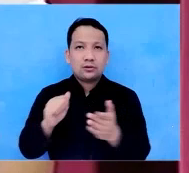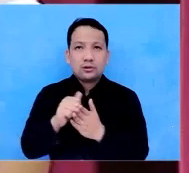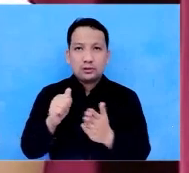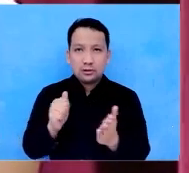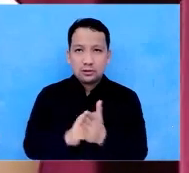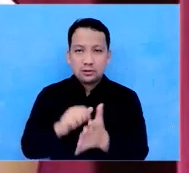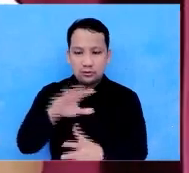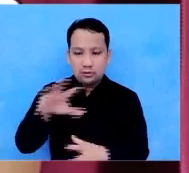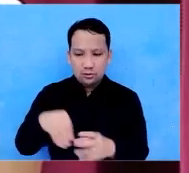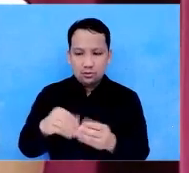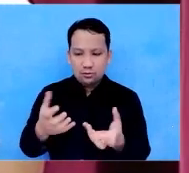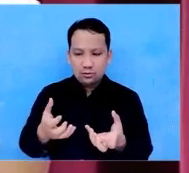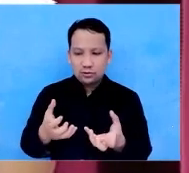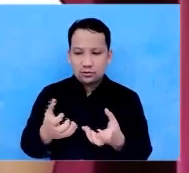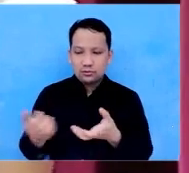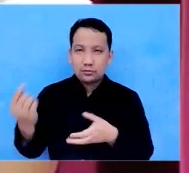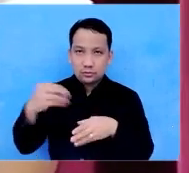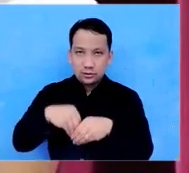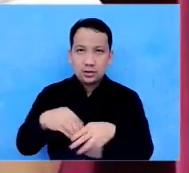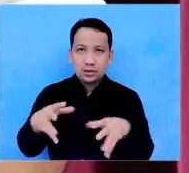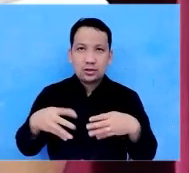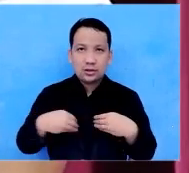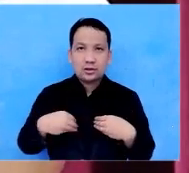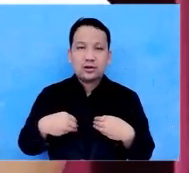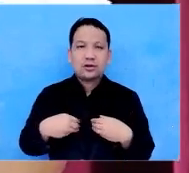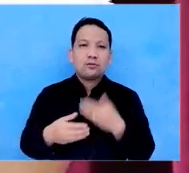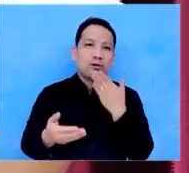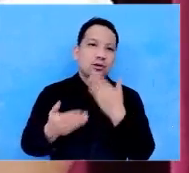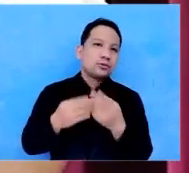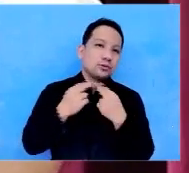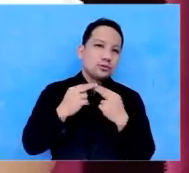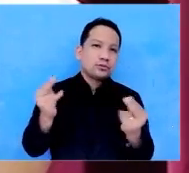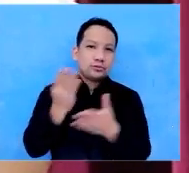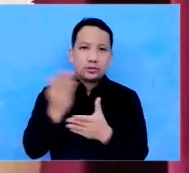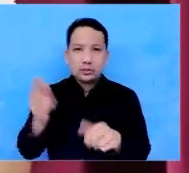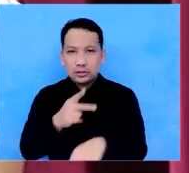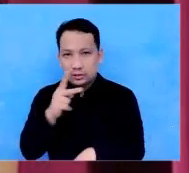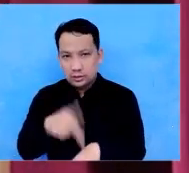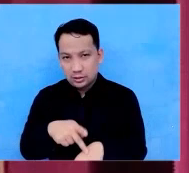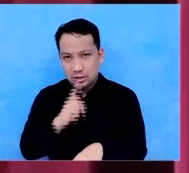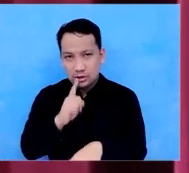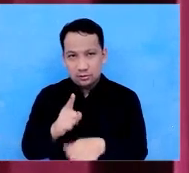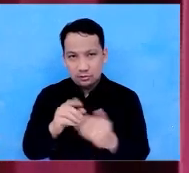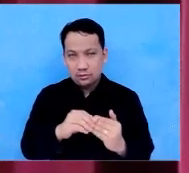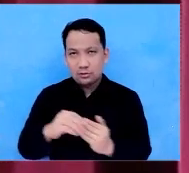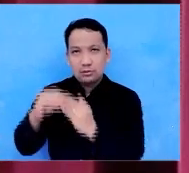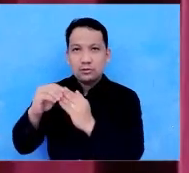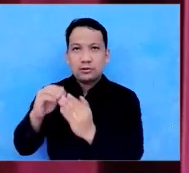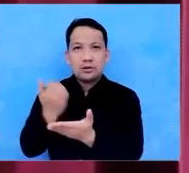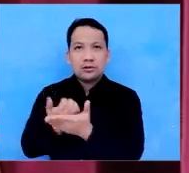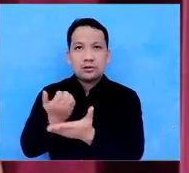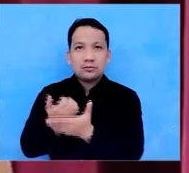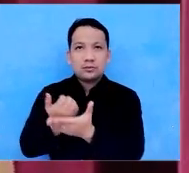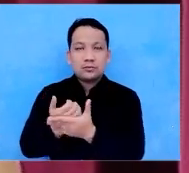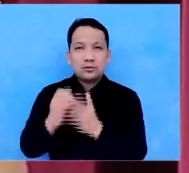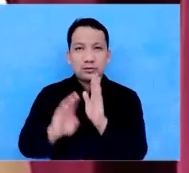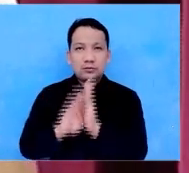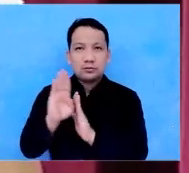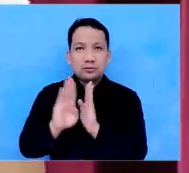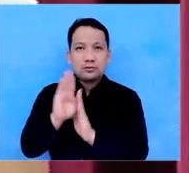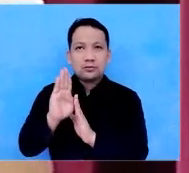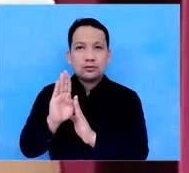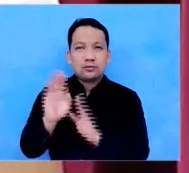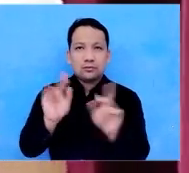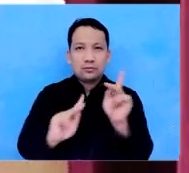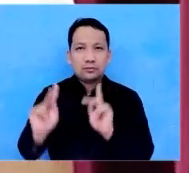that were in attendance to receive the good news that the Philippines is leading economic recovery performance